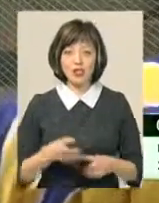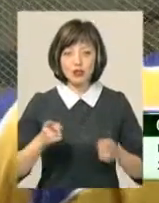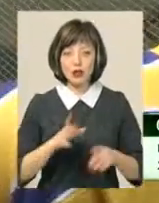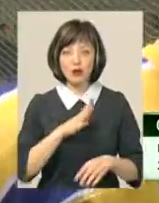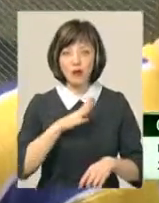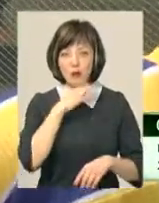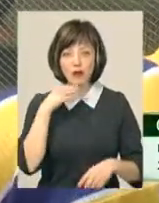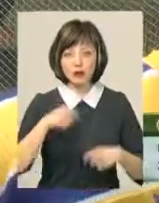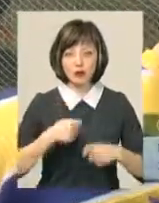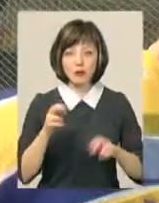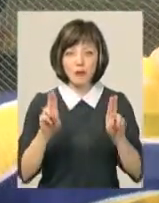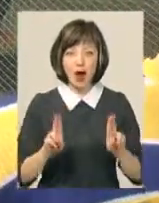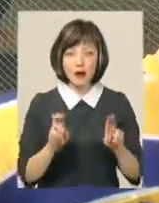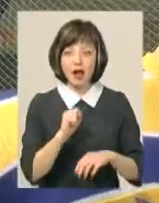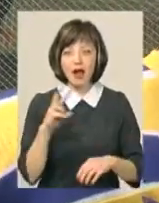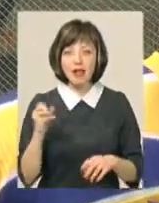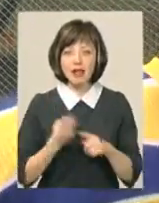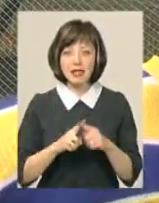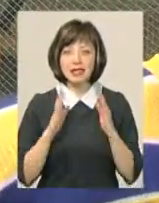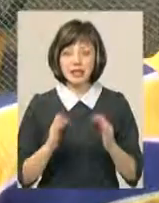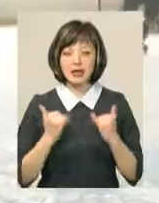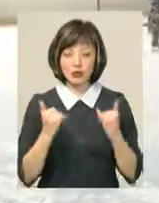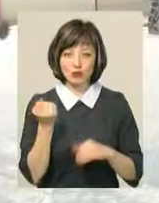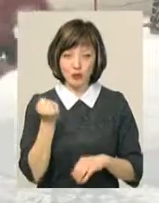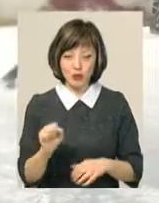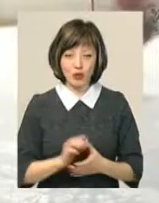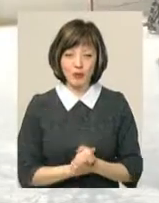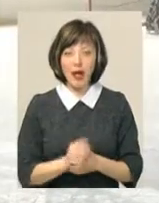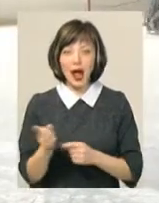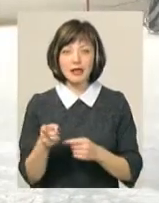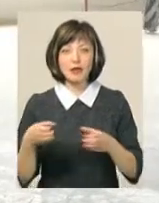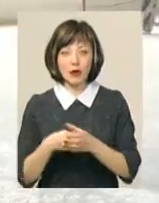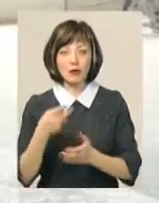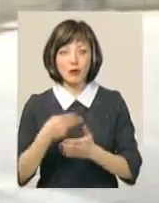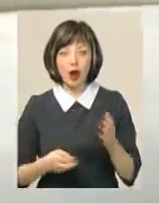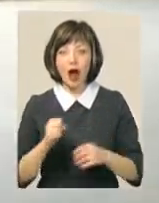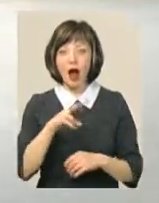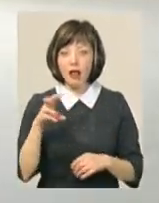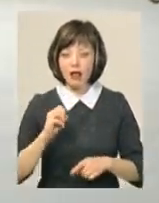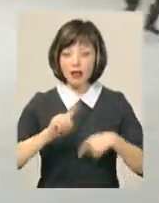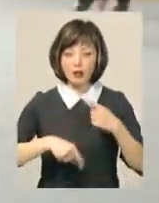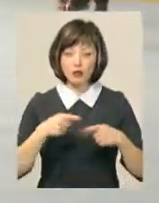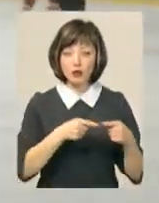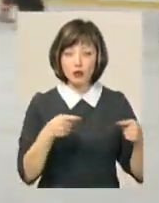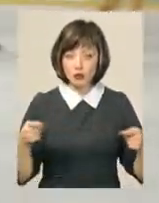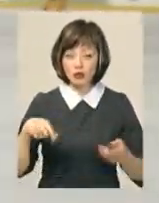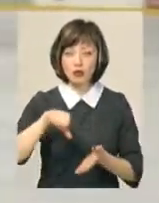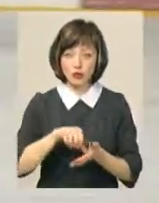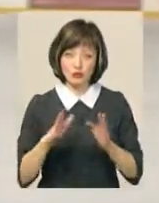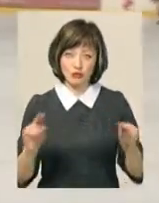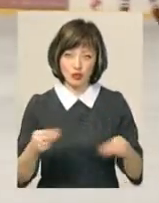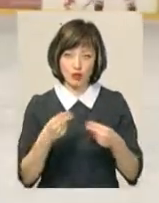було багато порушень правил, але це тільки для того, щоб перемогти. Тернополяни, хоч і зазнали поразки, запевняють, наступного сезону братимуть